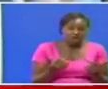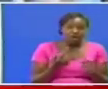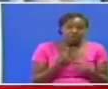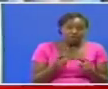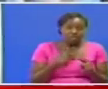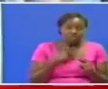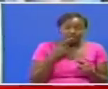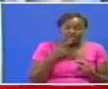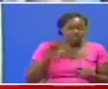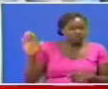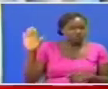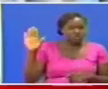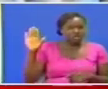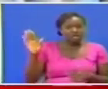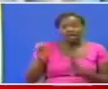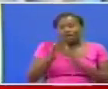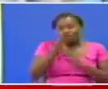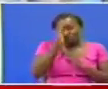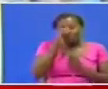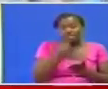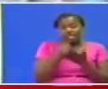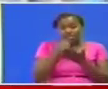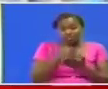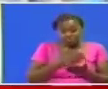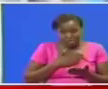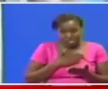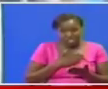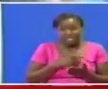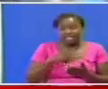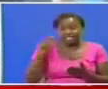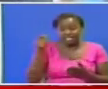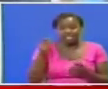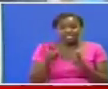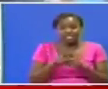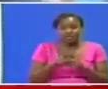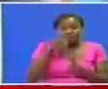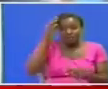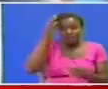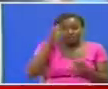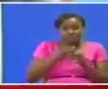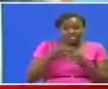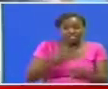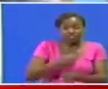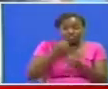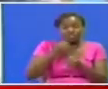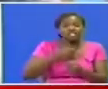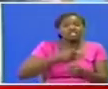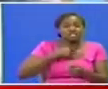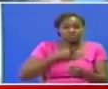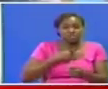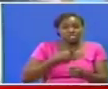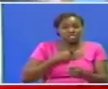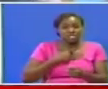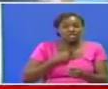kwamba Mungu atujalie na Wakenya wenzangu wawe na imani na uongozi wangu.